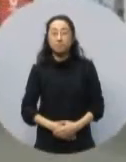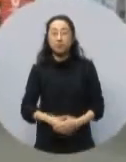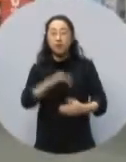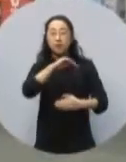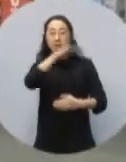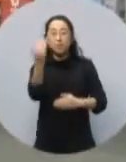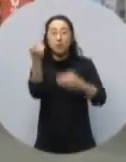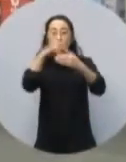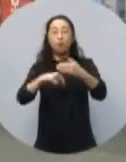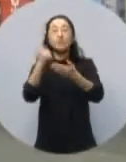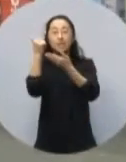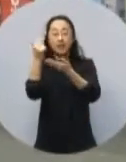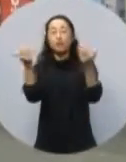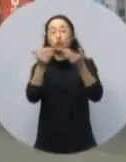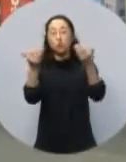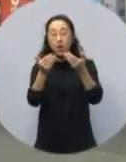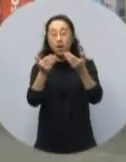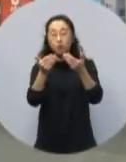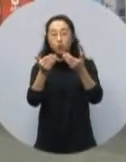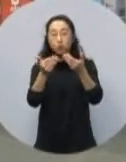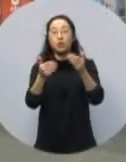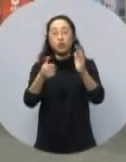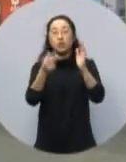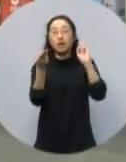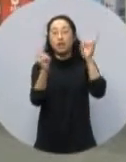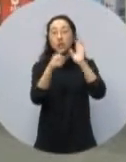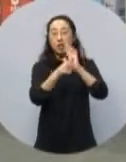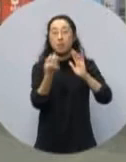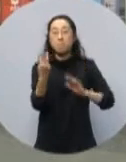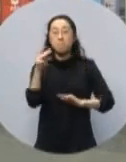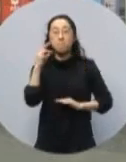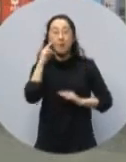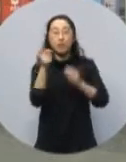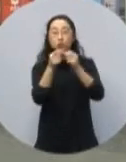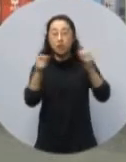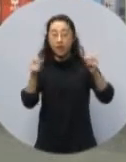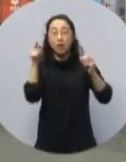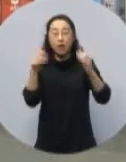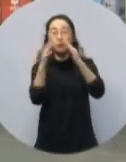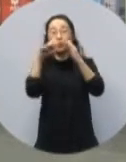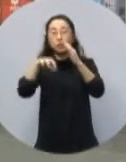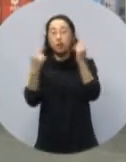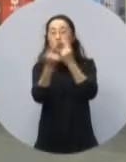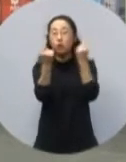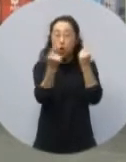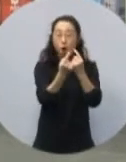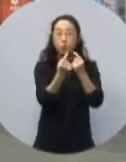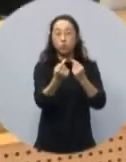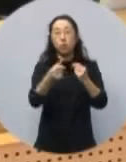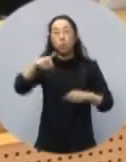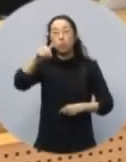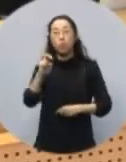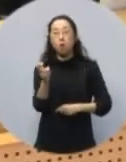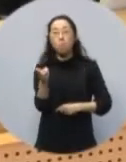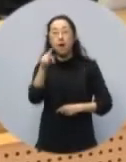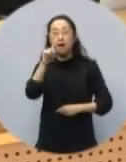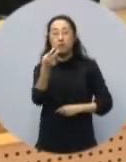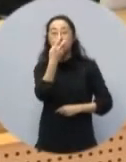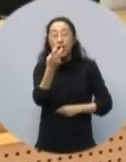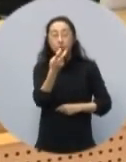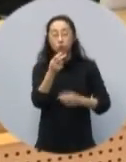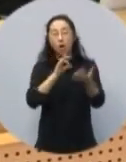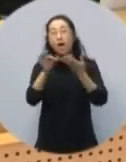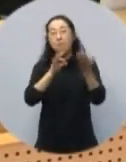山内さんが勤める有限会社松永は、住宅のリフォームやプロパンガスなどの燃料の販売を行う会